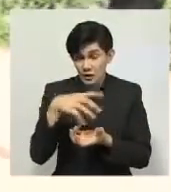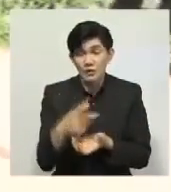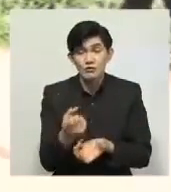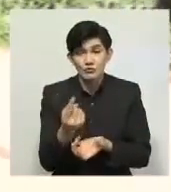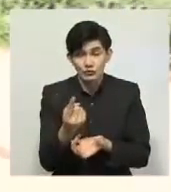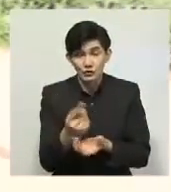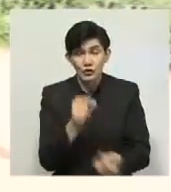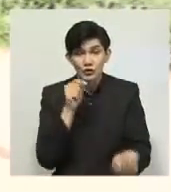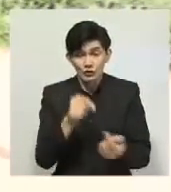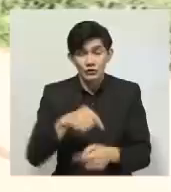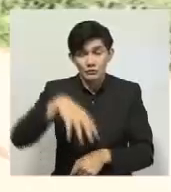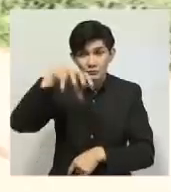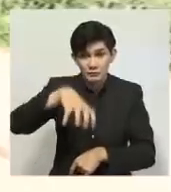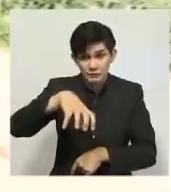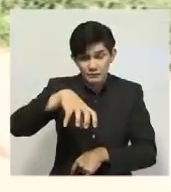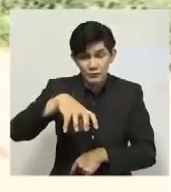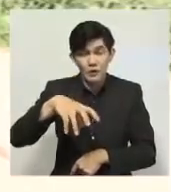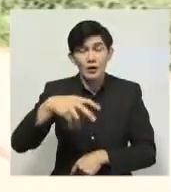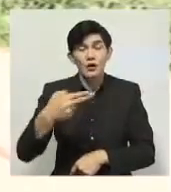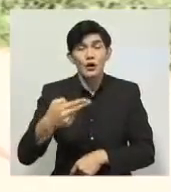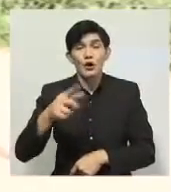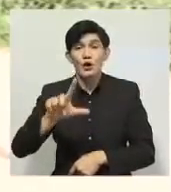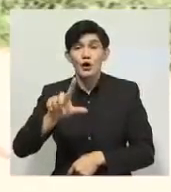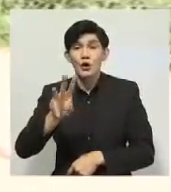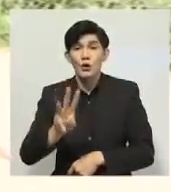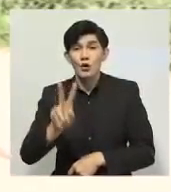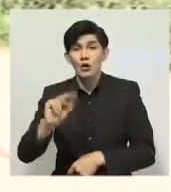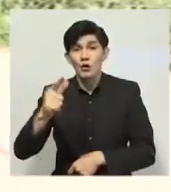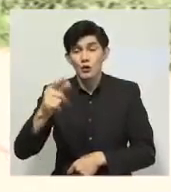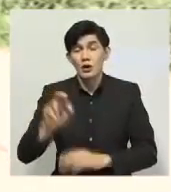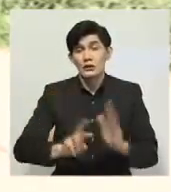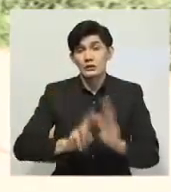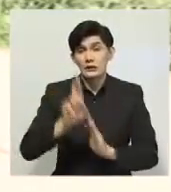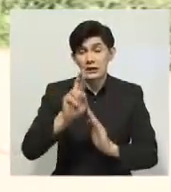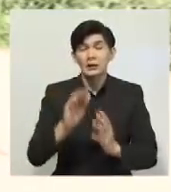ล่าสุดจากบริเวณถ้ำหลวงขุนน้ำนางนอนอำเภอแม่สายจังหวัดเชียงรายครับ